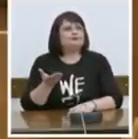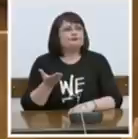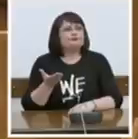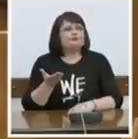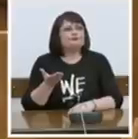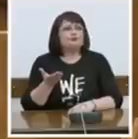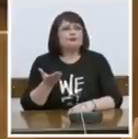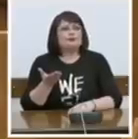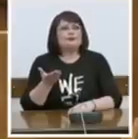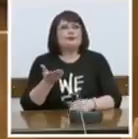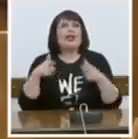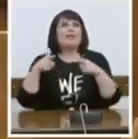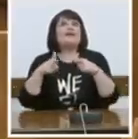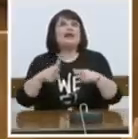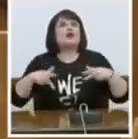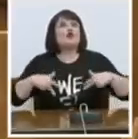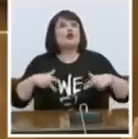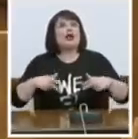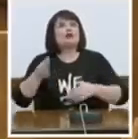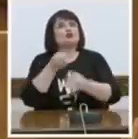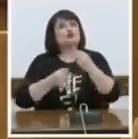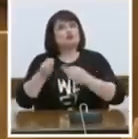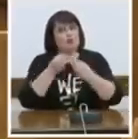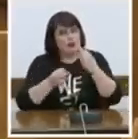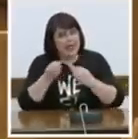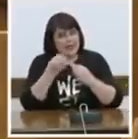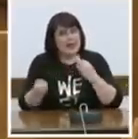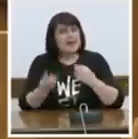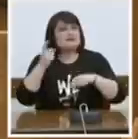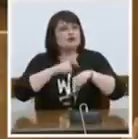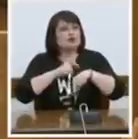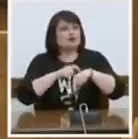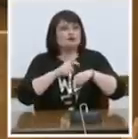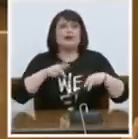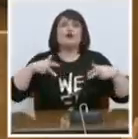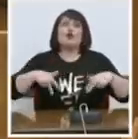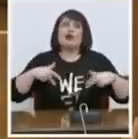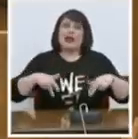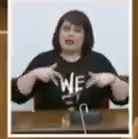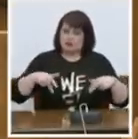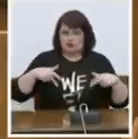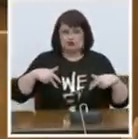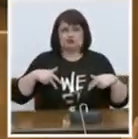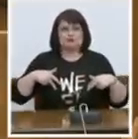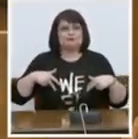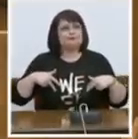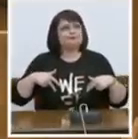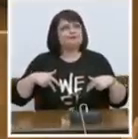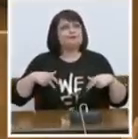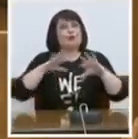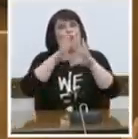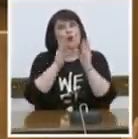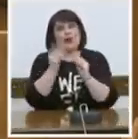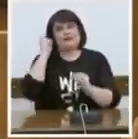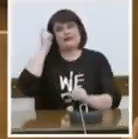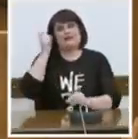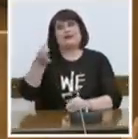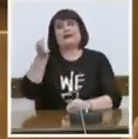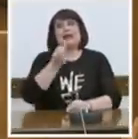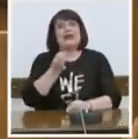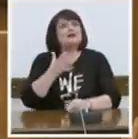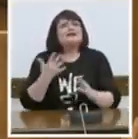επιτελικό κράτος, αυτό το εξυγχρονισμένο κράτος, αυτό το κράτος που όλα τα σκέφτεται, σκέφτηκε